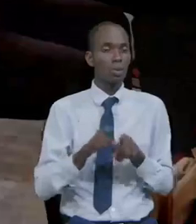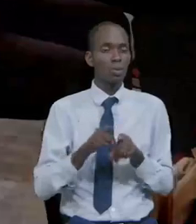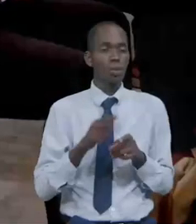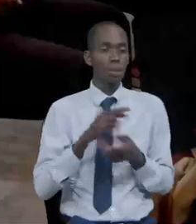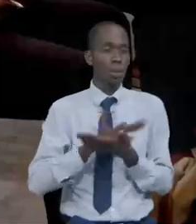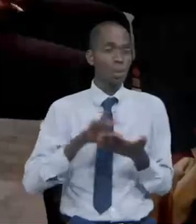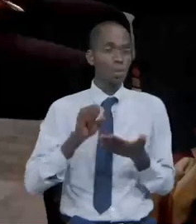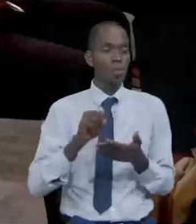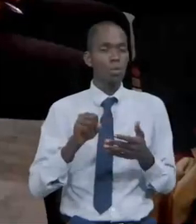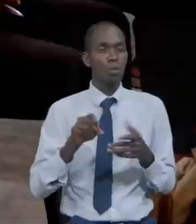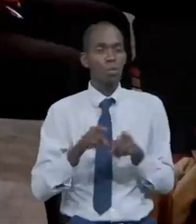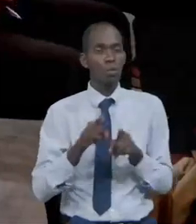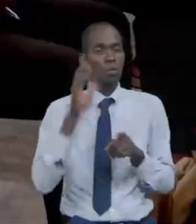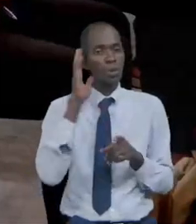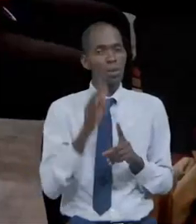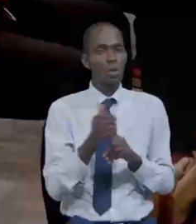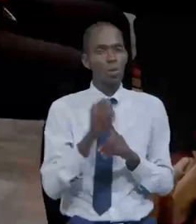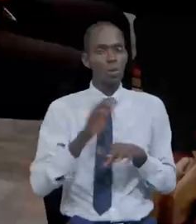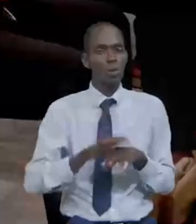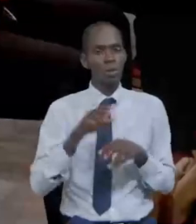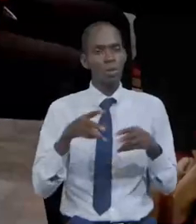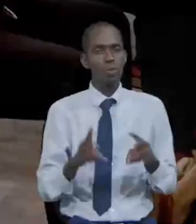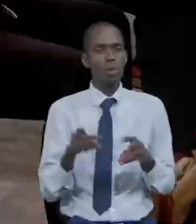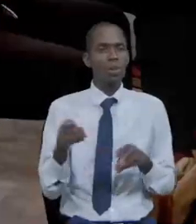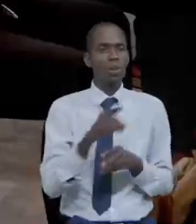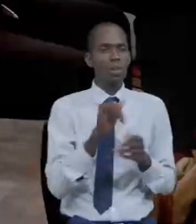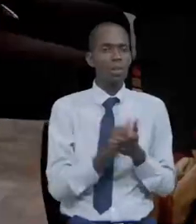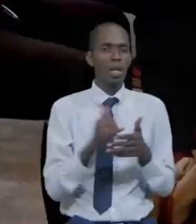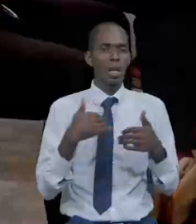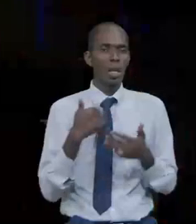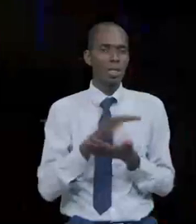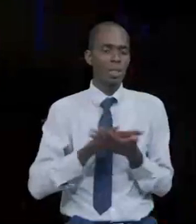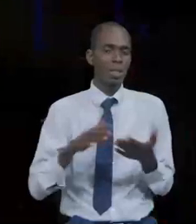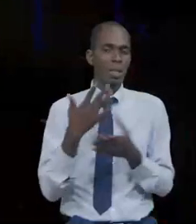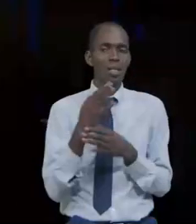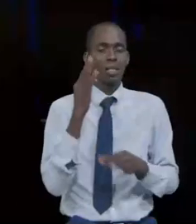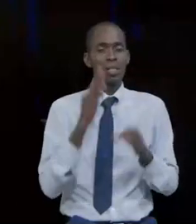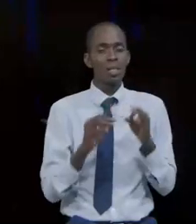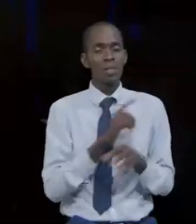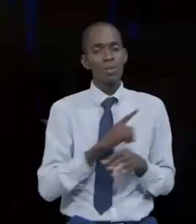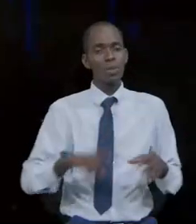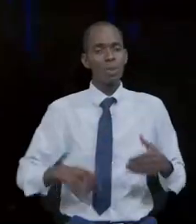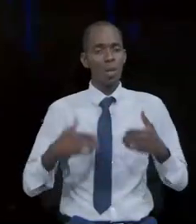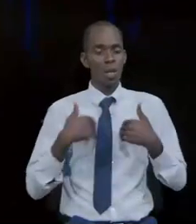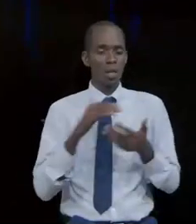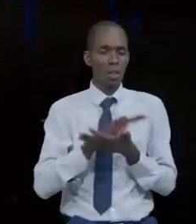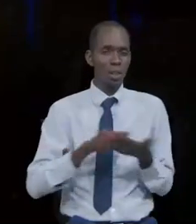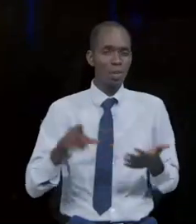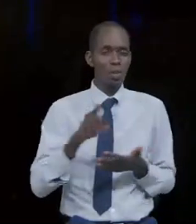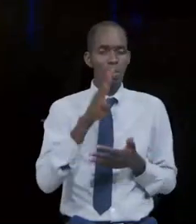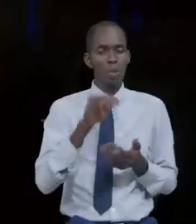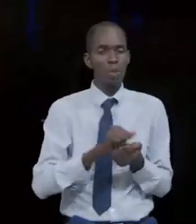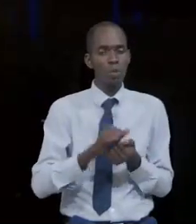dans sa voie. Celui qui a les mains pures, si le Seigneur t'a purifié par le baptême